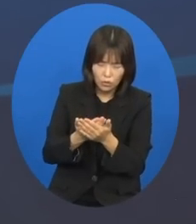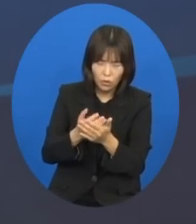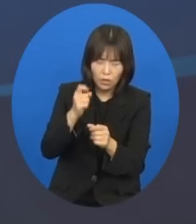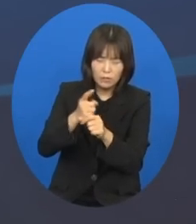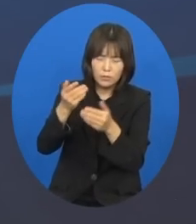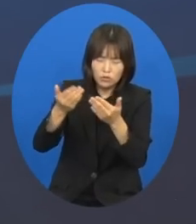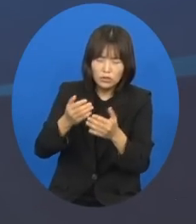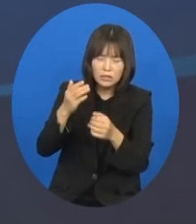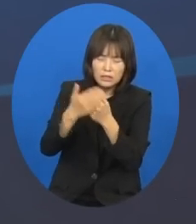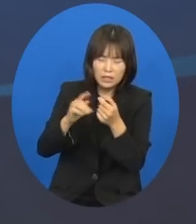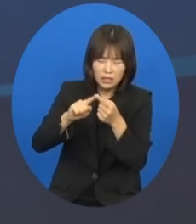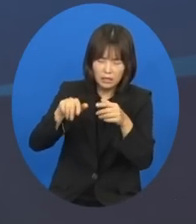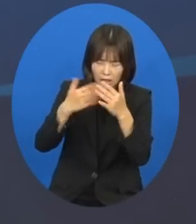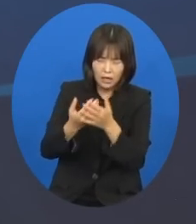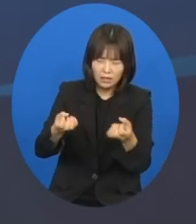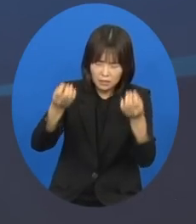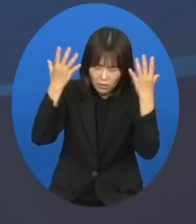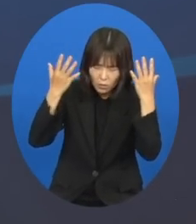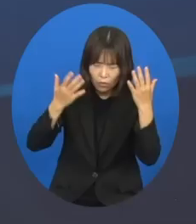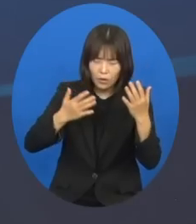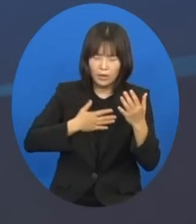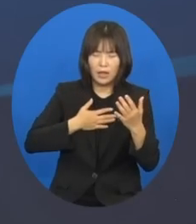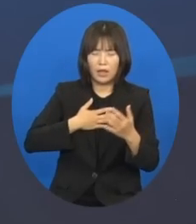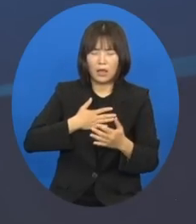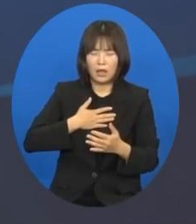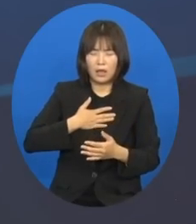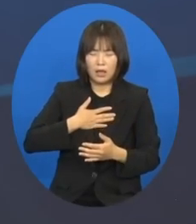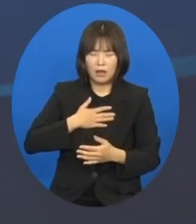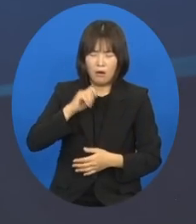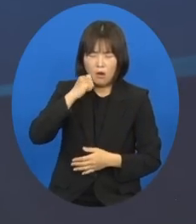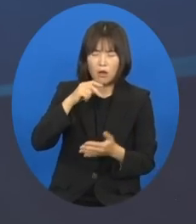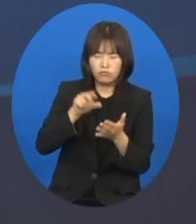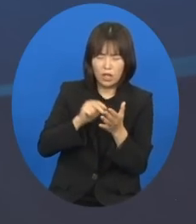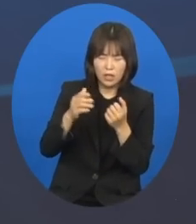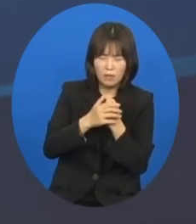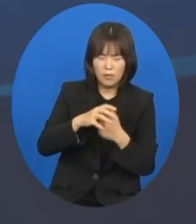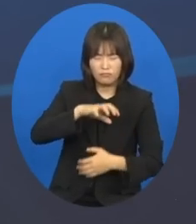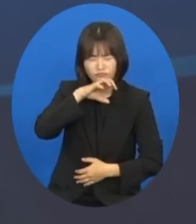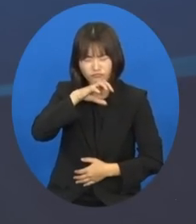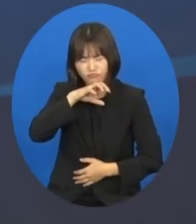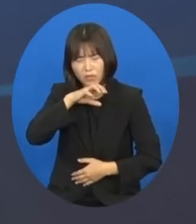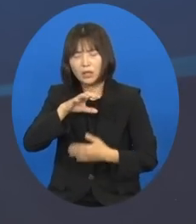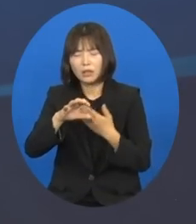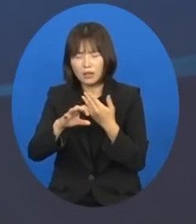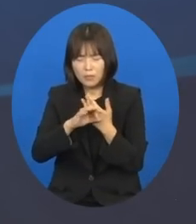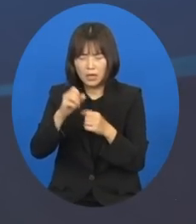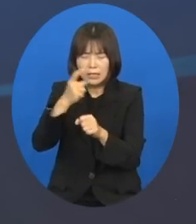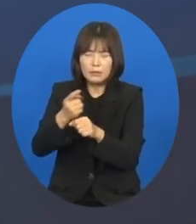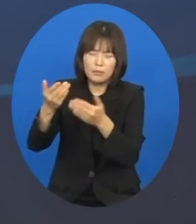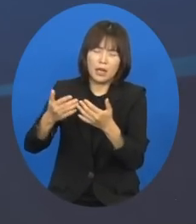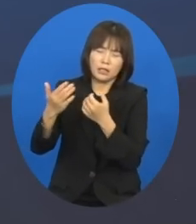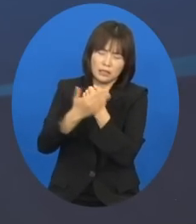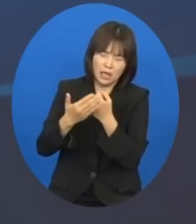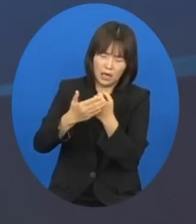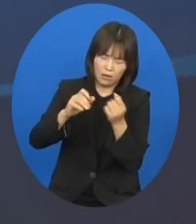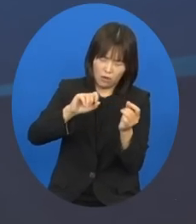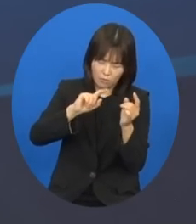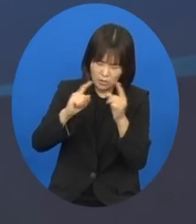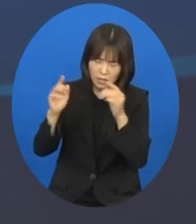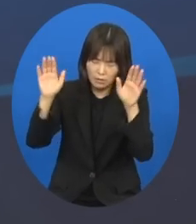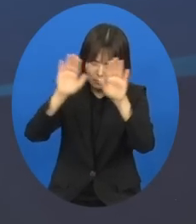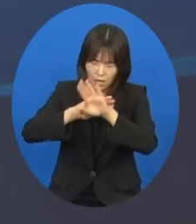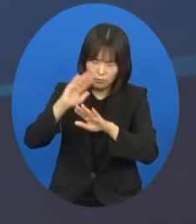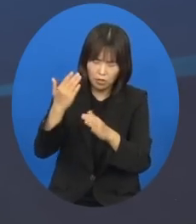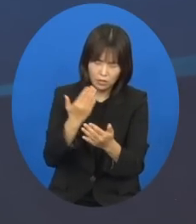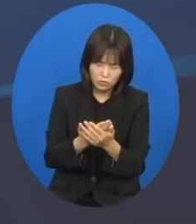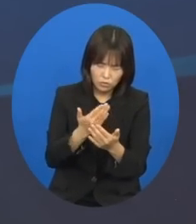하나님 내 하나의 가시의 문제 때문에 하나님 입이 나와서 불평하고 있다면 내가 이미 받은 은혜가 회복되어 되게 하여